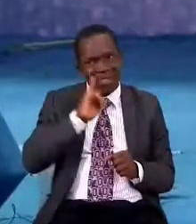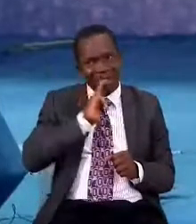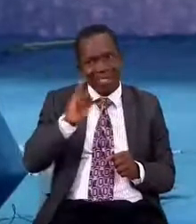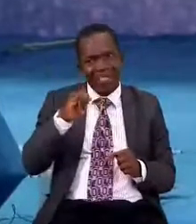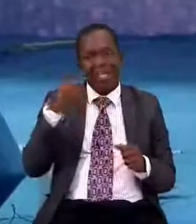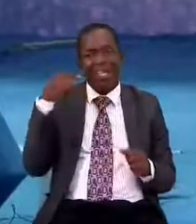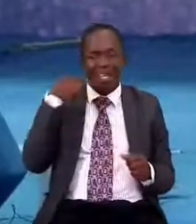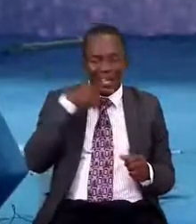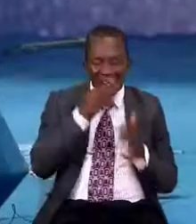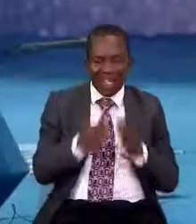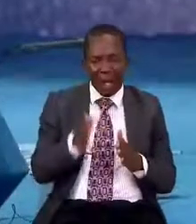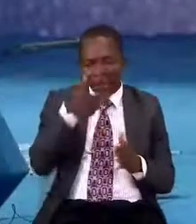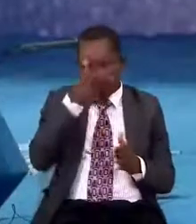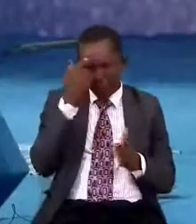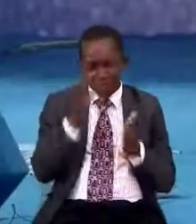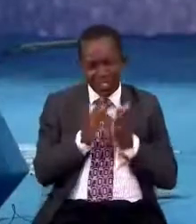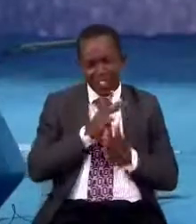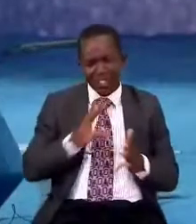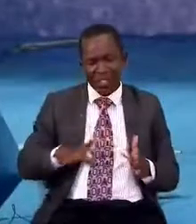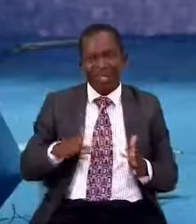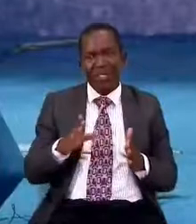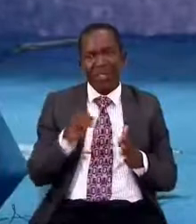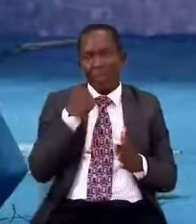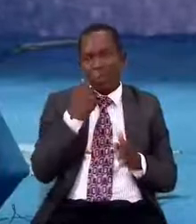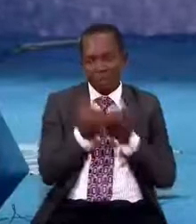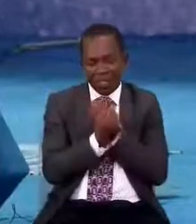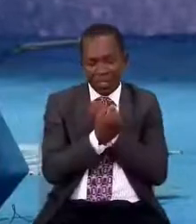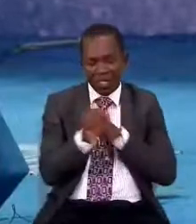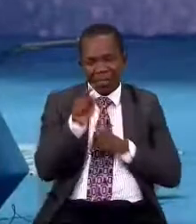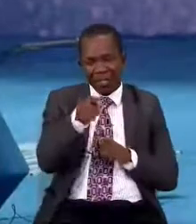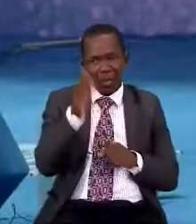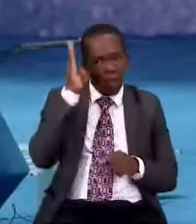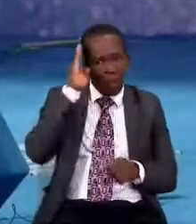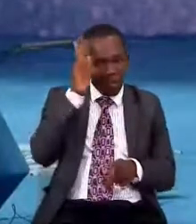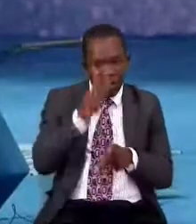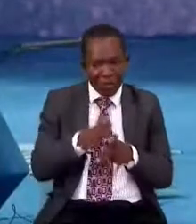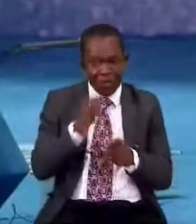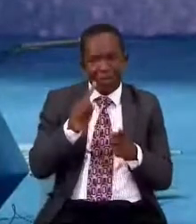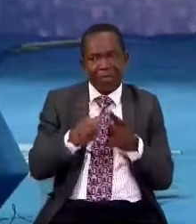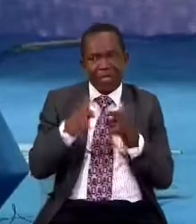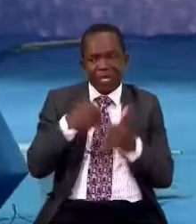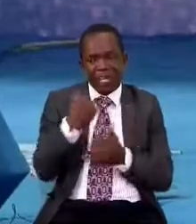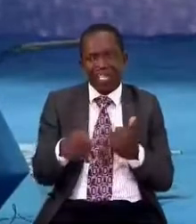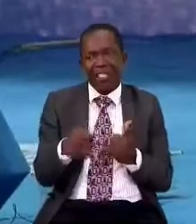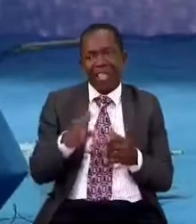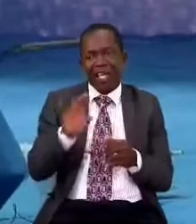soutenir. Il est notre suffisance. Il est le justificateur